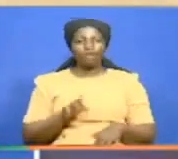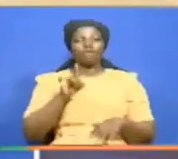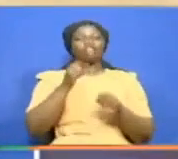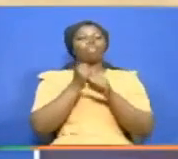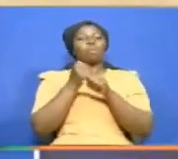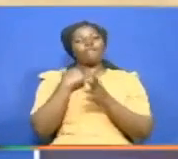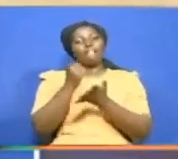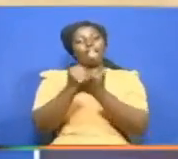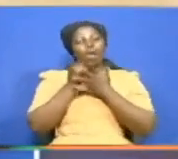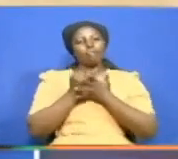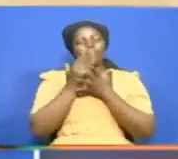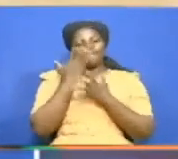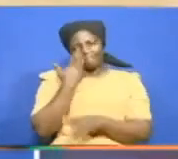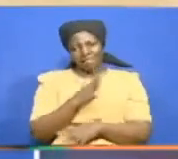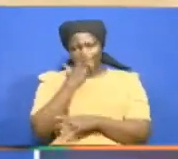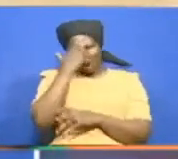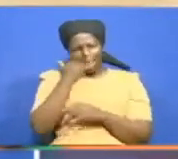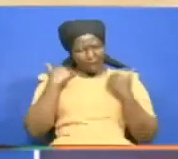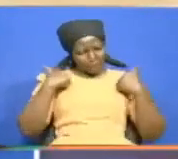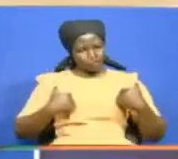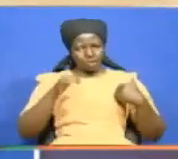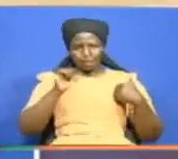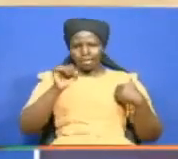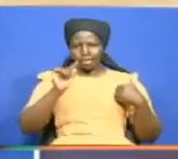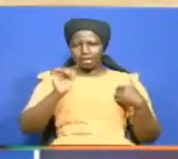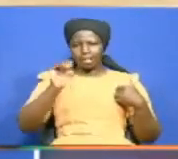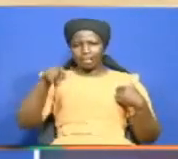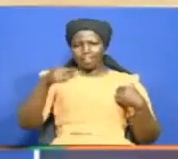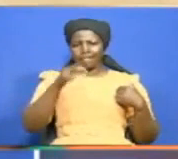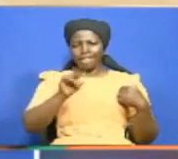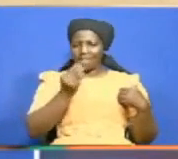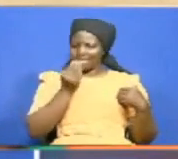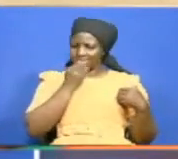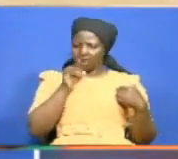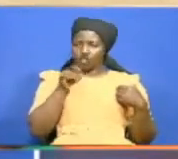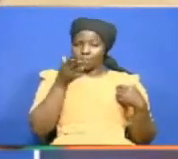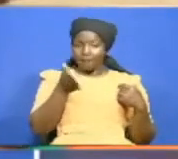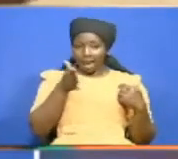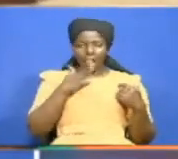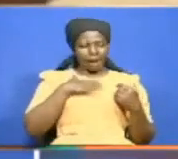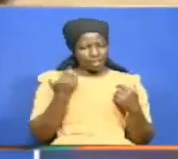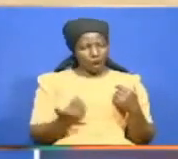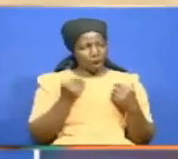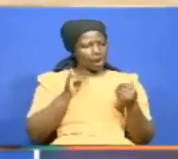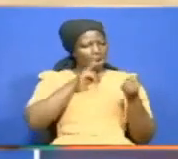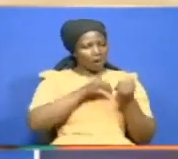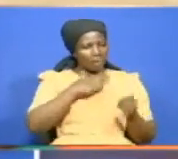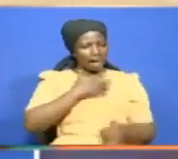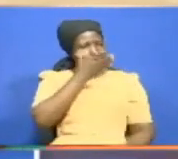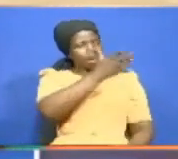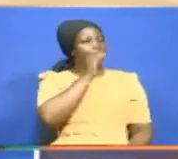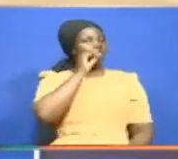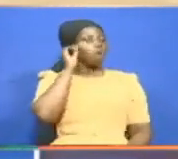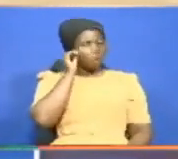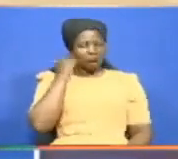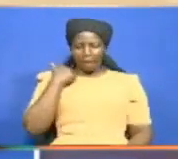hii kazi, ndio mimi kama Steven, ndio mimi huwa nakula hii kazi. Yule mtoto wangu na bibi wangu wako kule nyumbani,